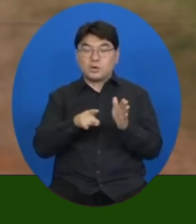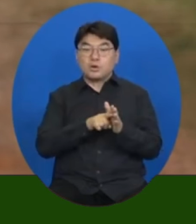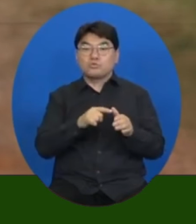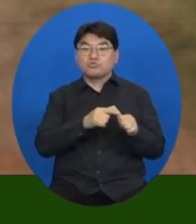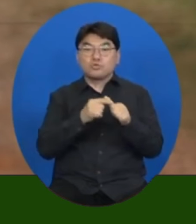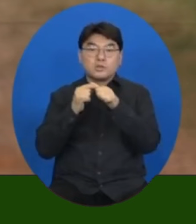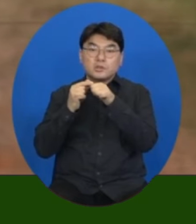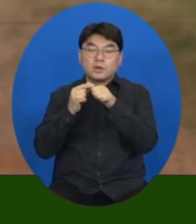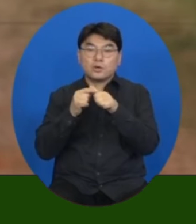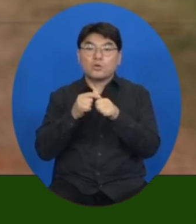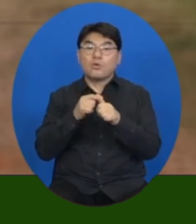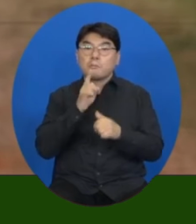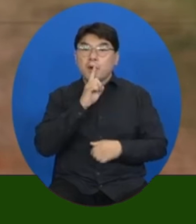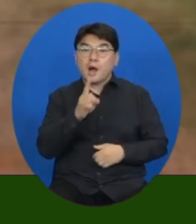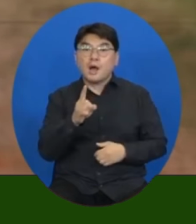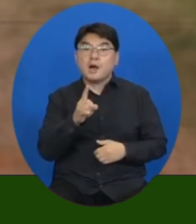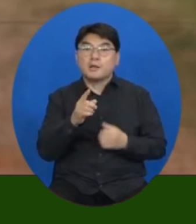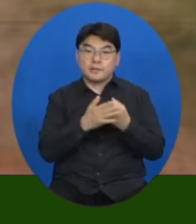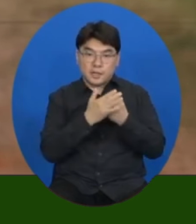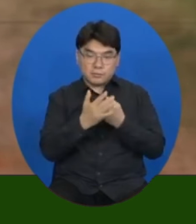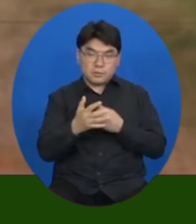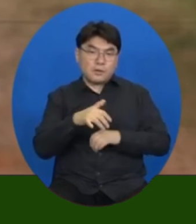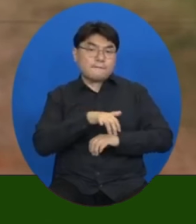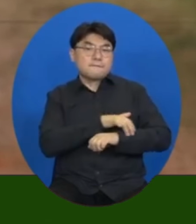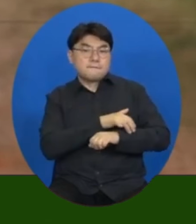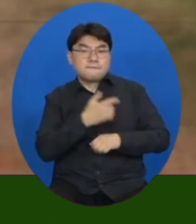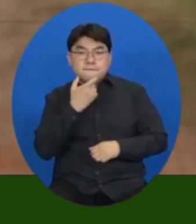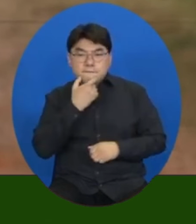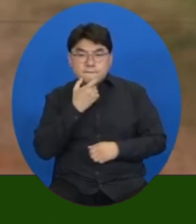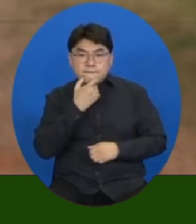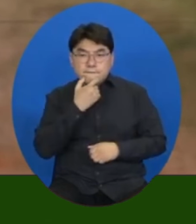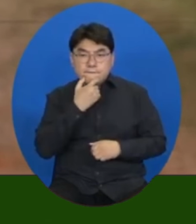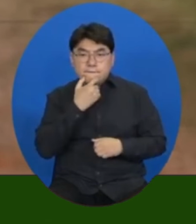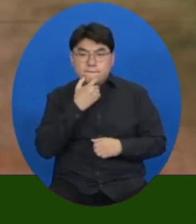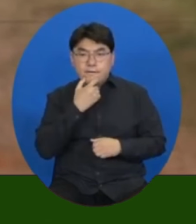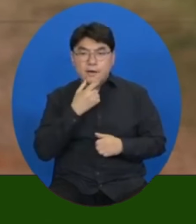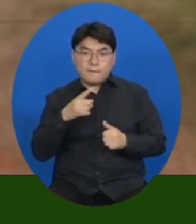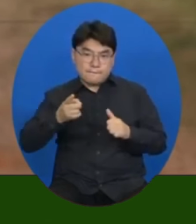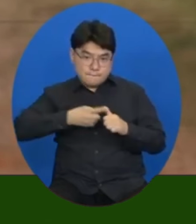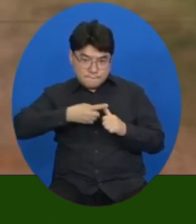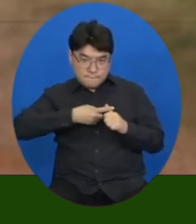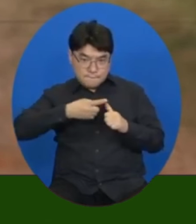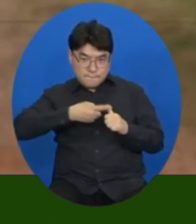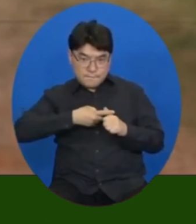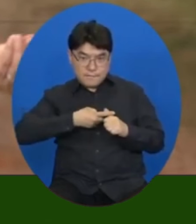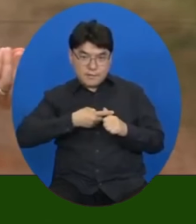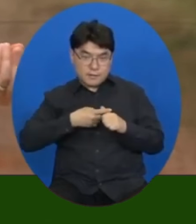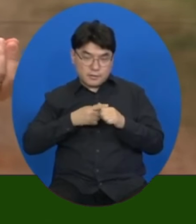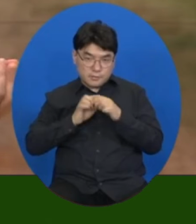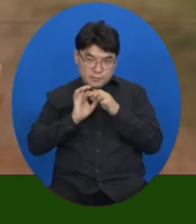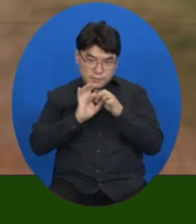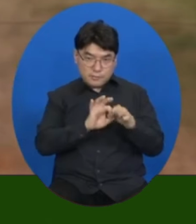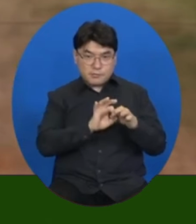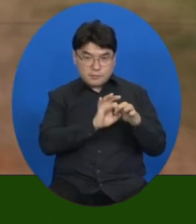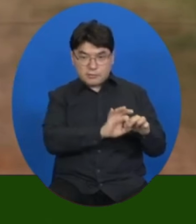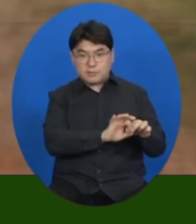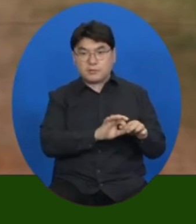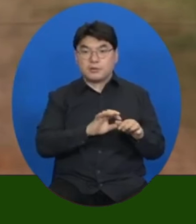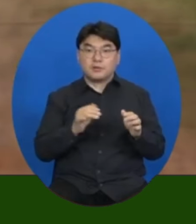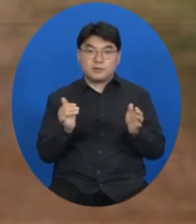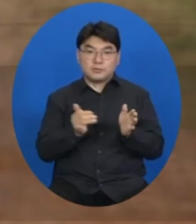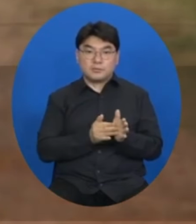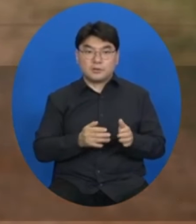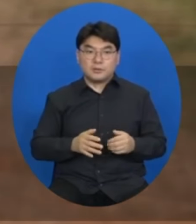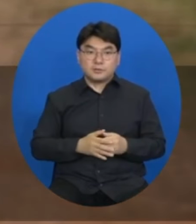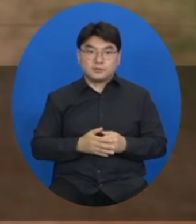하니까 주장을 하니까 그것이 굉장히 불쾌했던 것이고 그것이 박해로 이어지게 됩니다 그래서 감옥에 들어가게 되죠 4장 2절